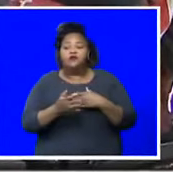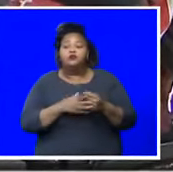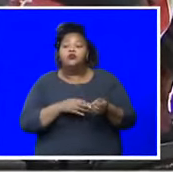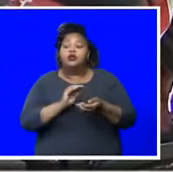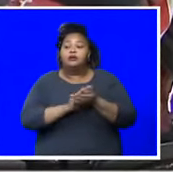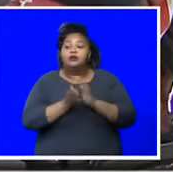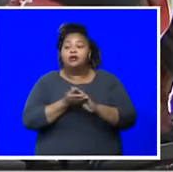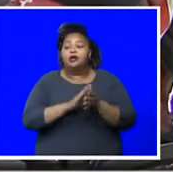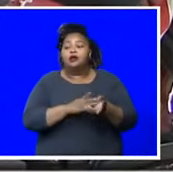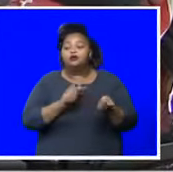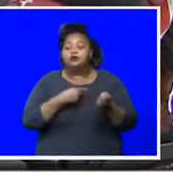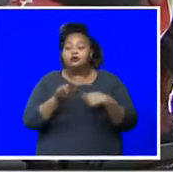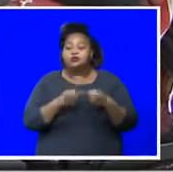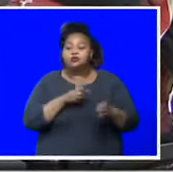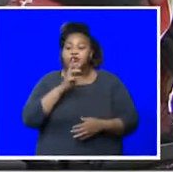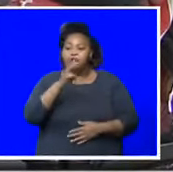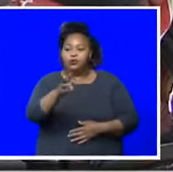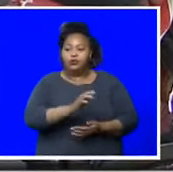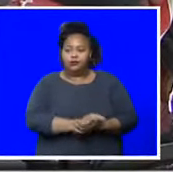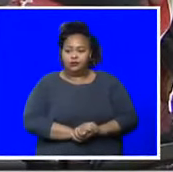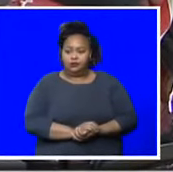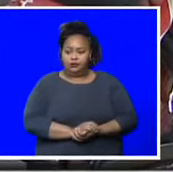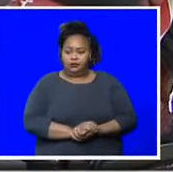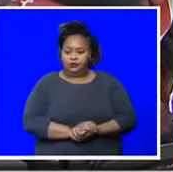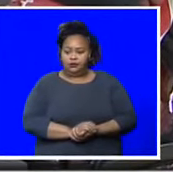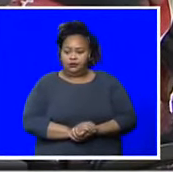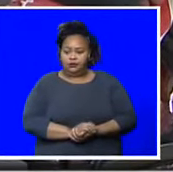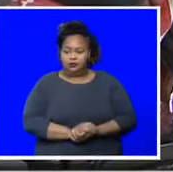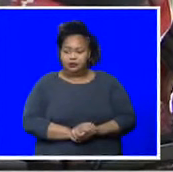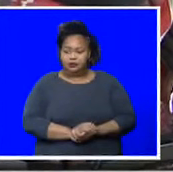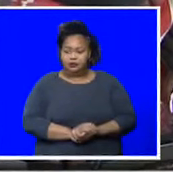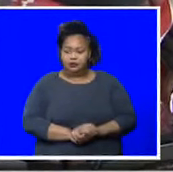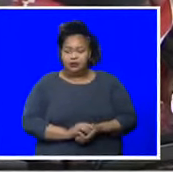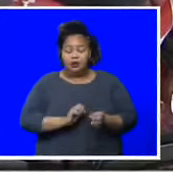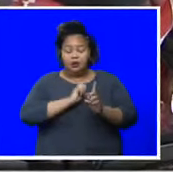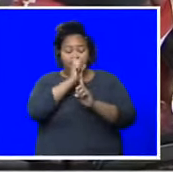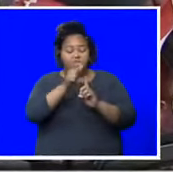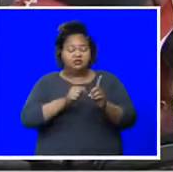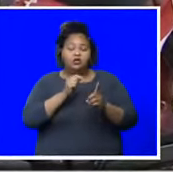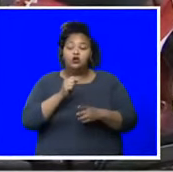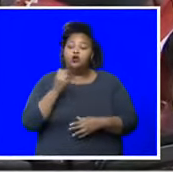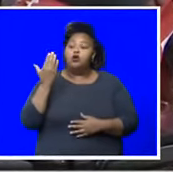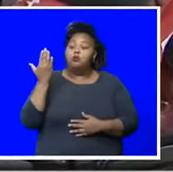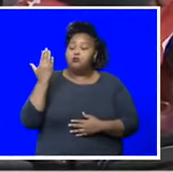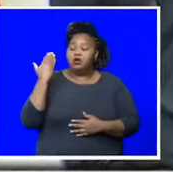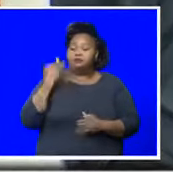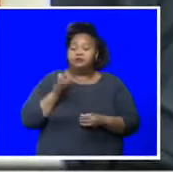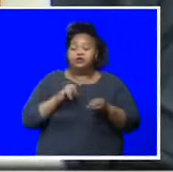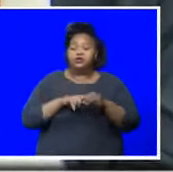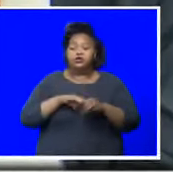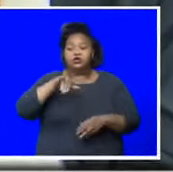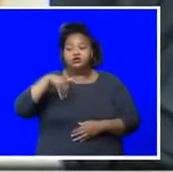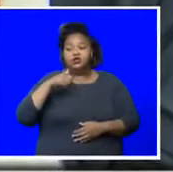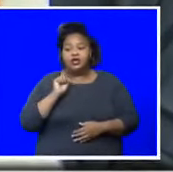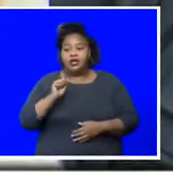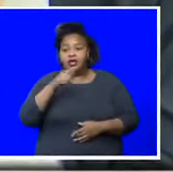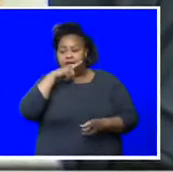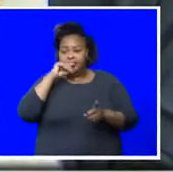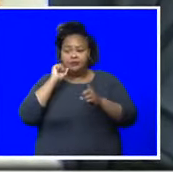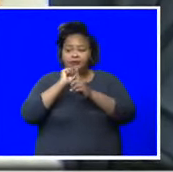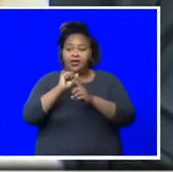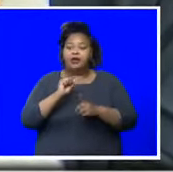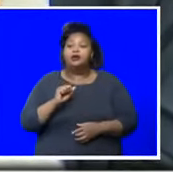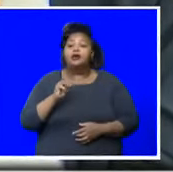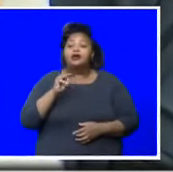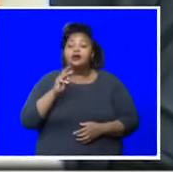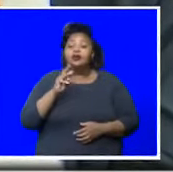Mlungisi Mhluli lo wake waba ingxenye yenhlangano iJunior Achievement uthi kumsite kakhulu ukuthi abe ingxenye yale nhlangano ngoba